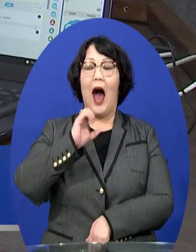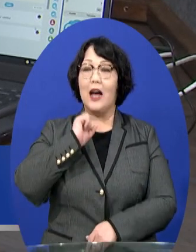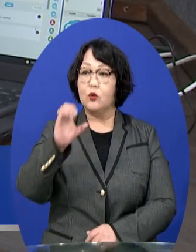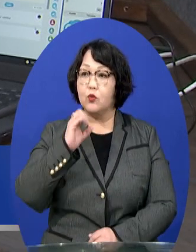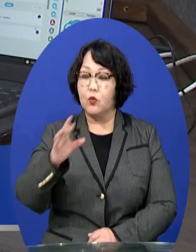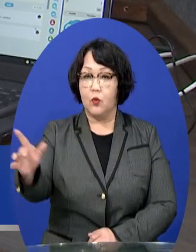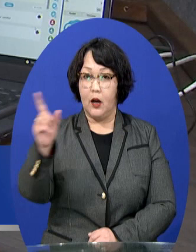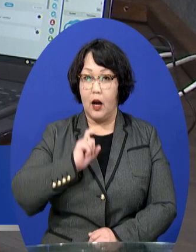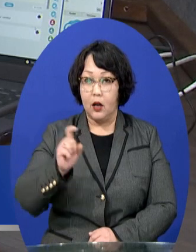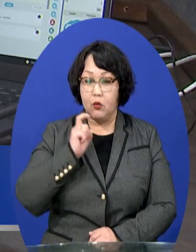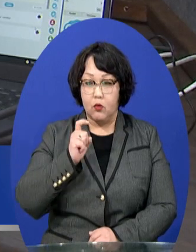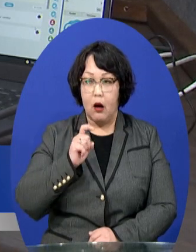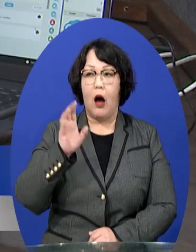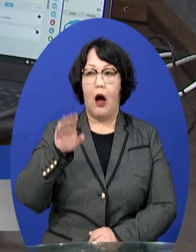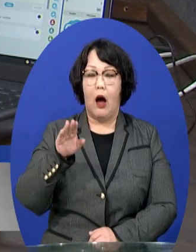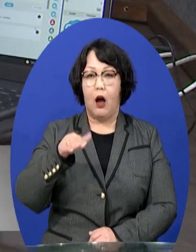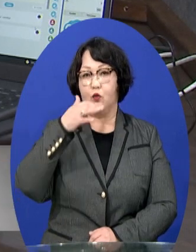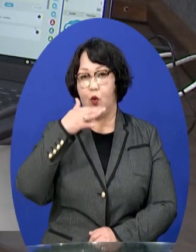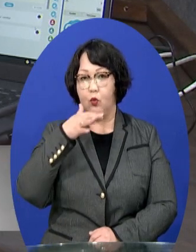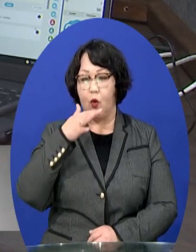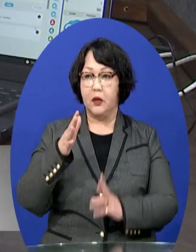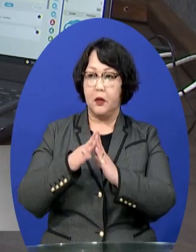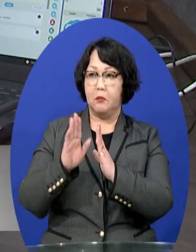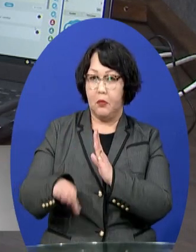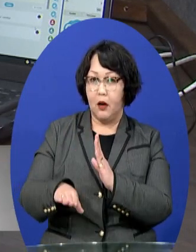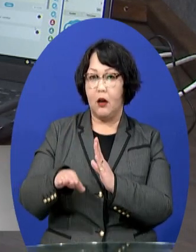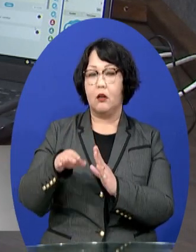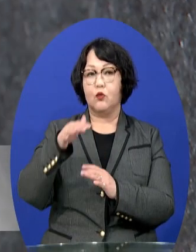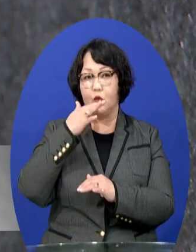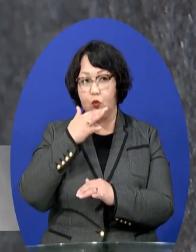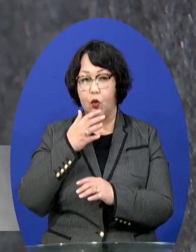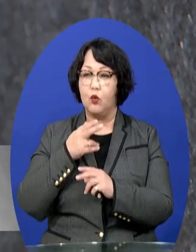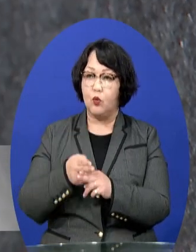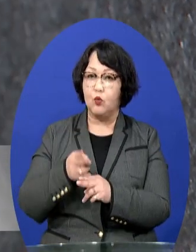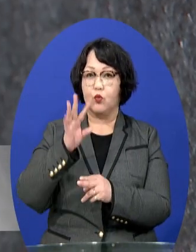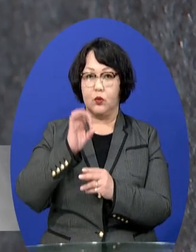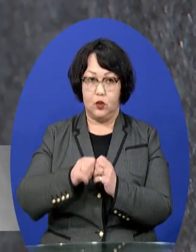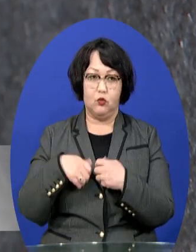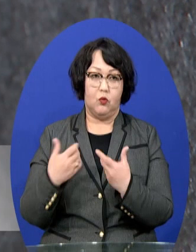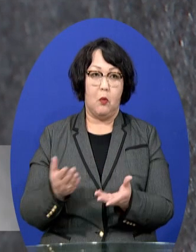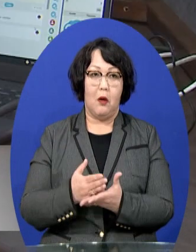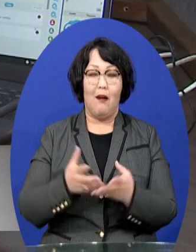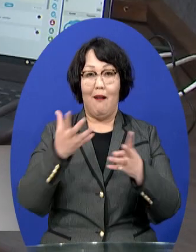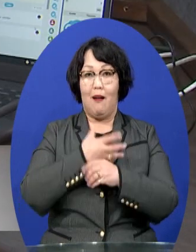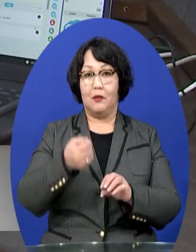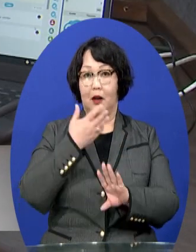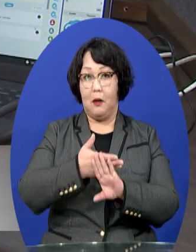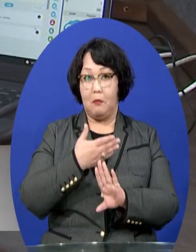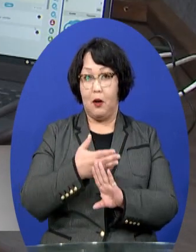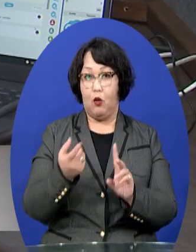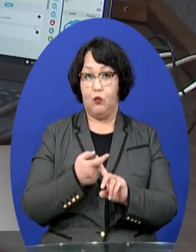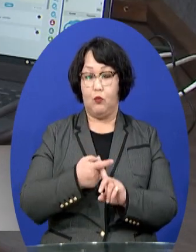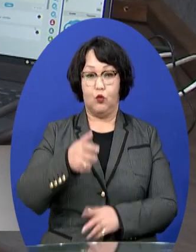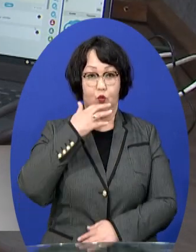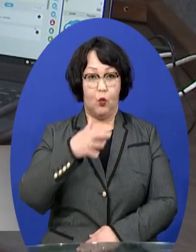хагаад гэрээр үүсэх шаардлагатайг нь эренбэлэн ангиллаад зөвлөгөөг нь өгч ажиллаж байна. Халдвар хамгааллын талаар бол